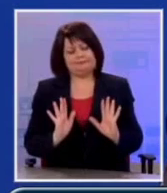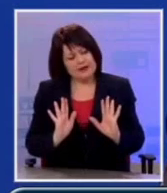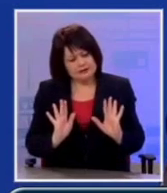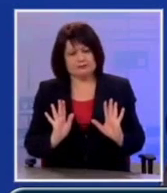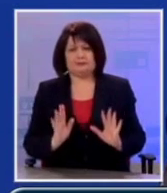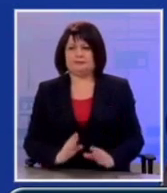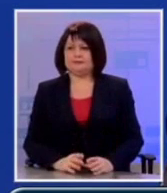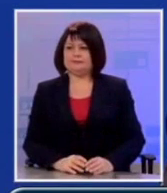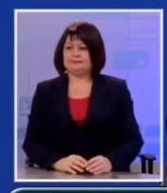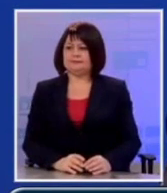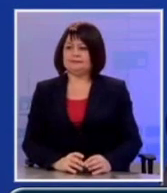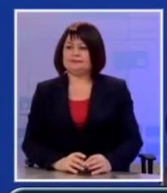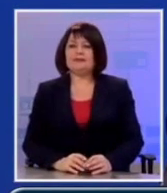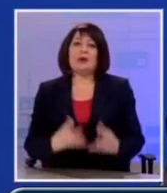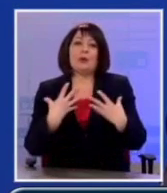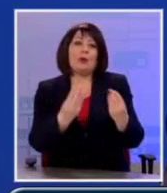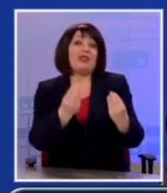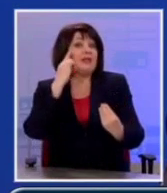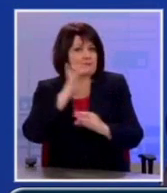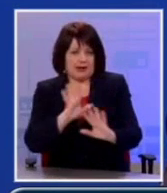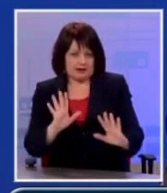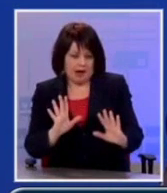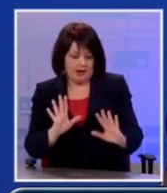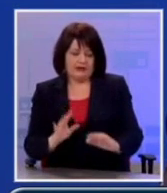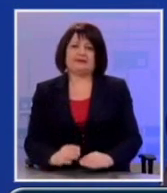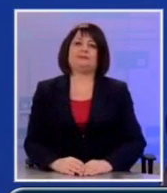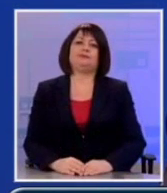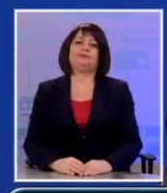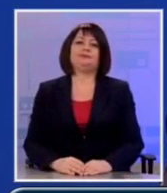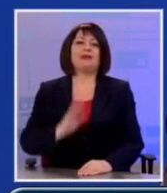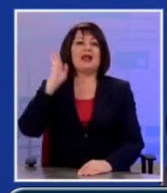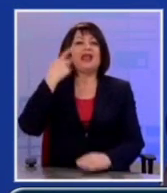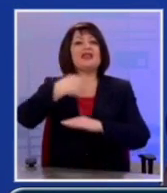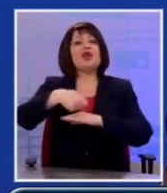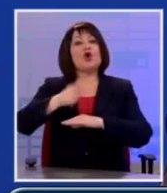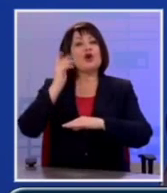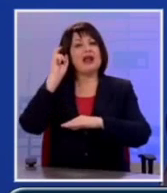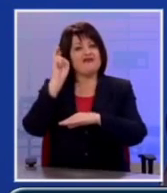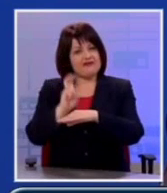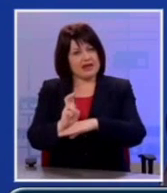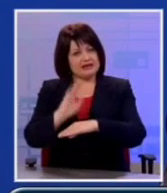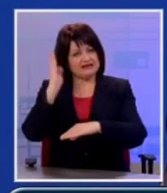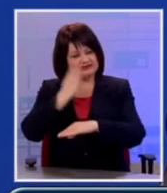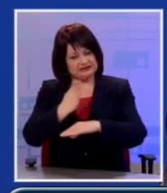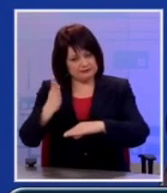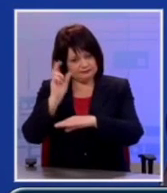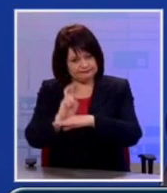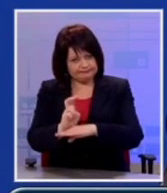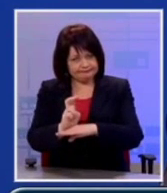δεν βρήκα ευήκο αότα. Λοιπόν, σε σχέση με τις δικογραφίες, είναι